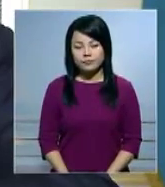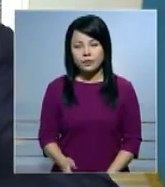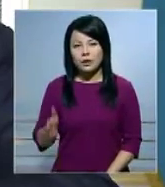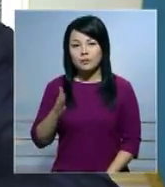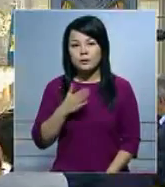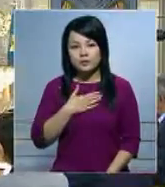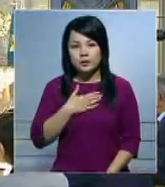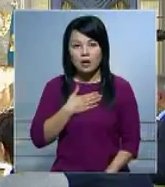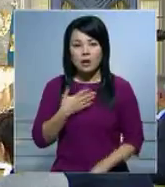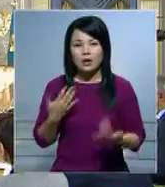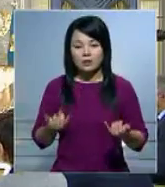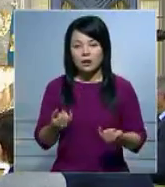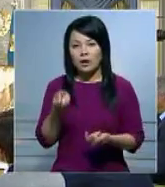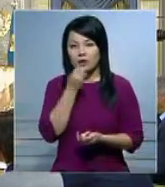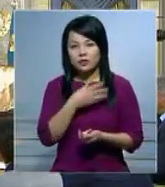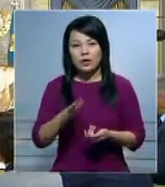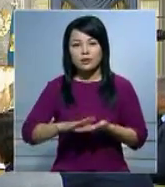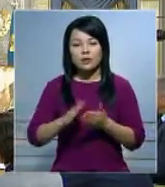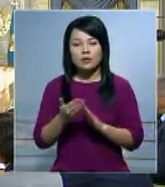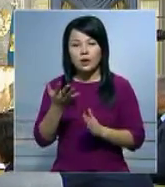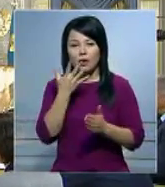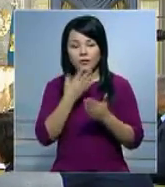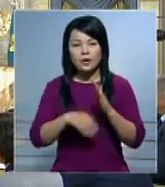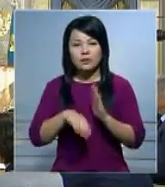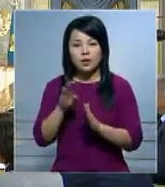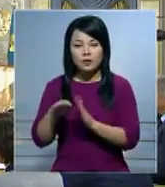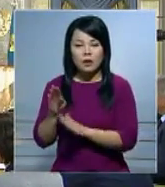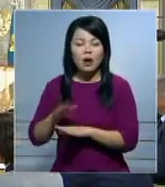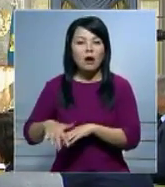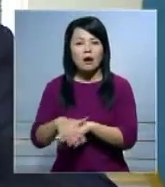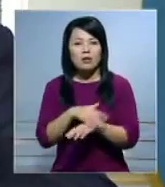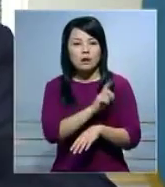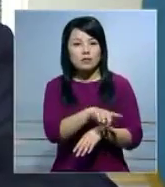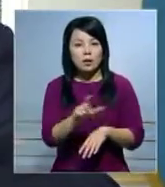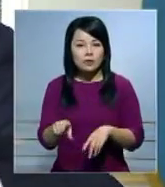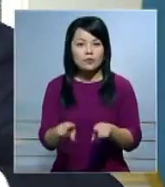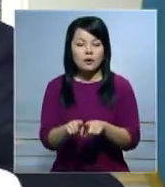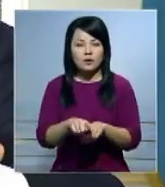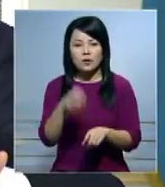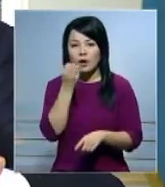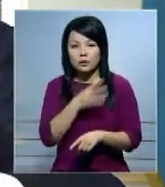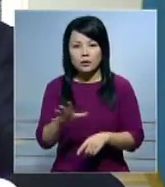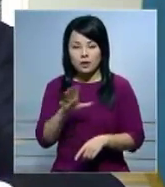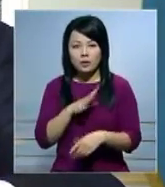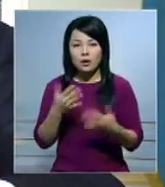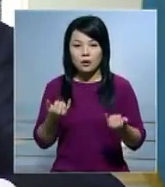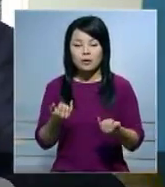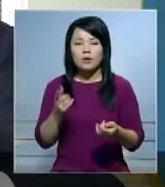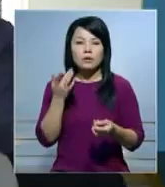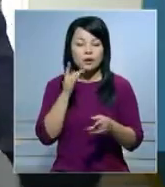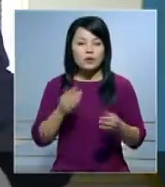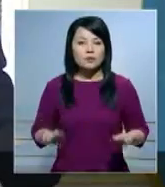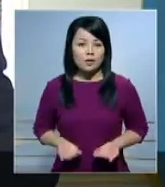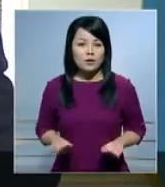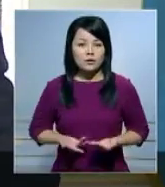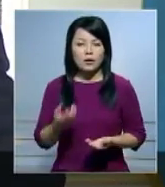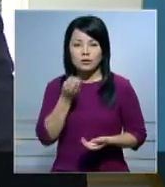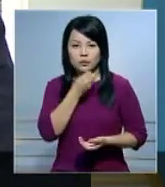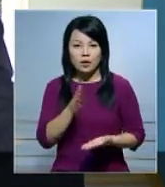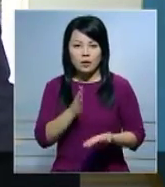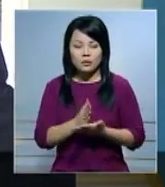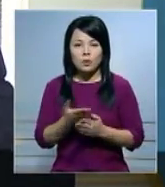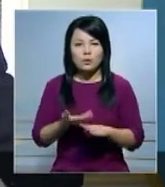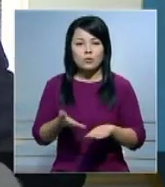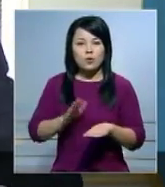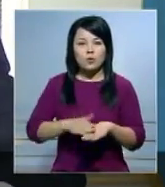Бізде жақсы кездерде халықтың жағдайы жақсы болды. Қазірге Құдайға шүкір жаман емес. Алып баратқан